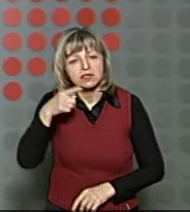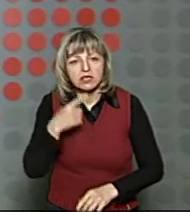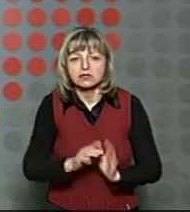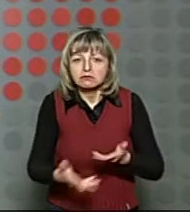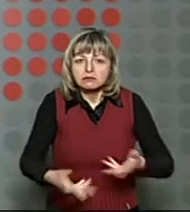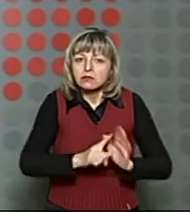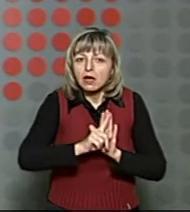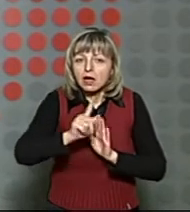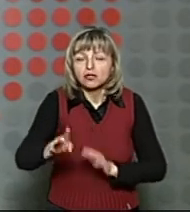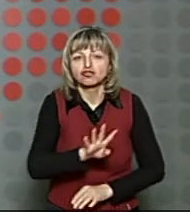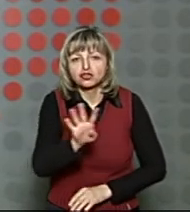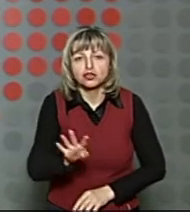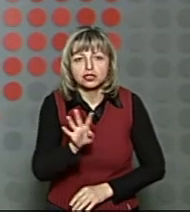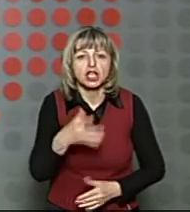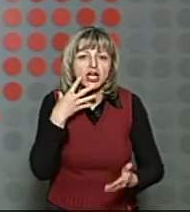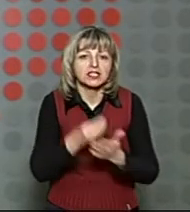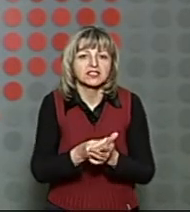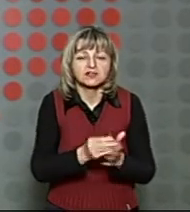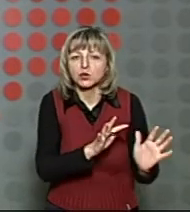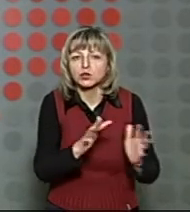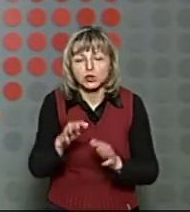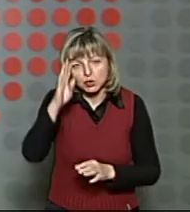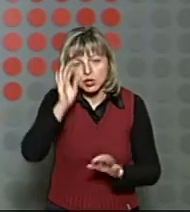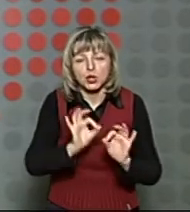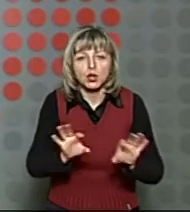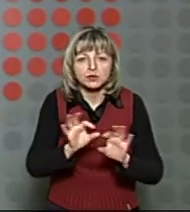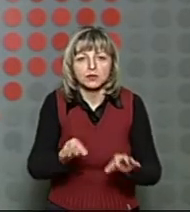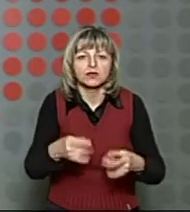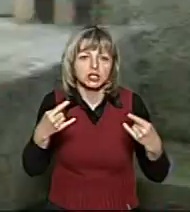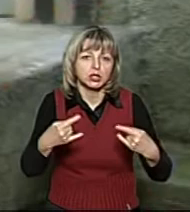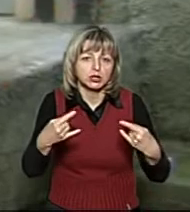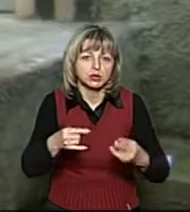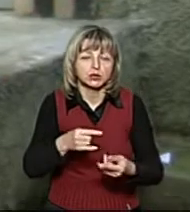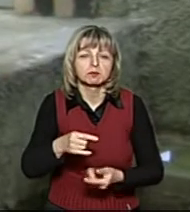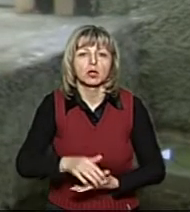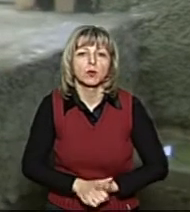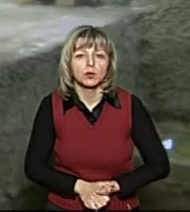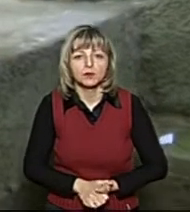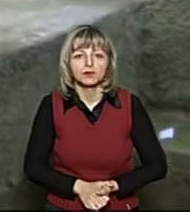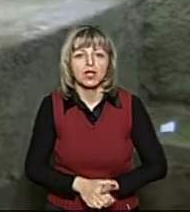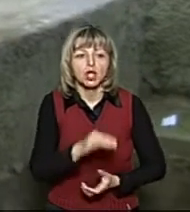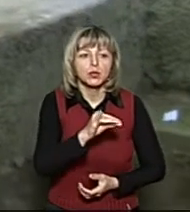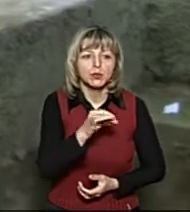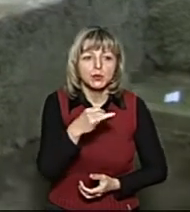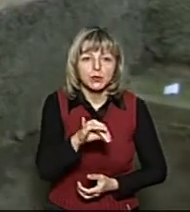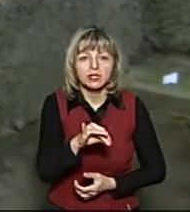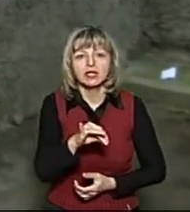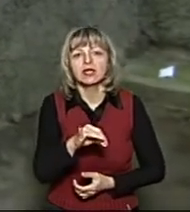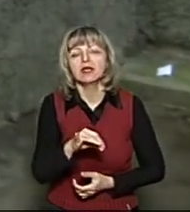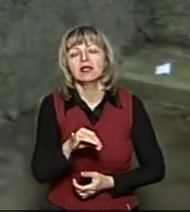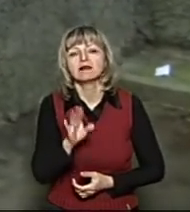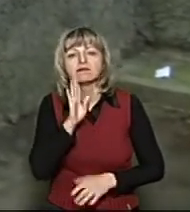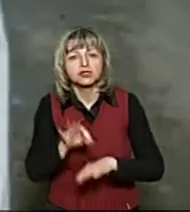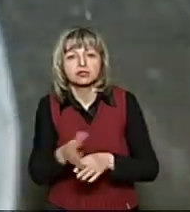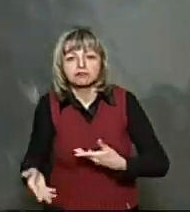бік займає 4 години. Свою історію пенсіонери розповіли Суспільному. Юрій та Здислава Зуєви вирушають